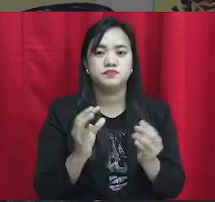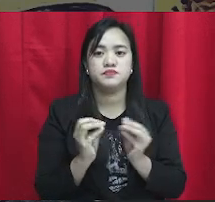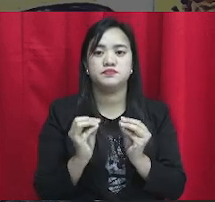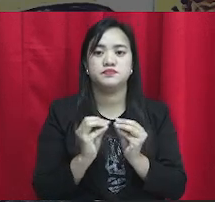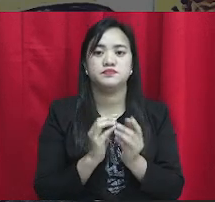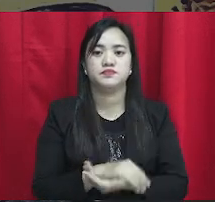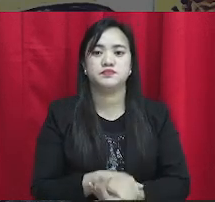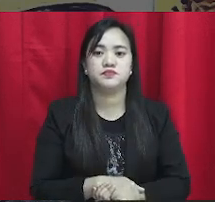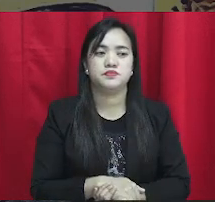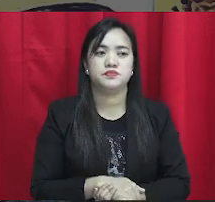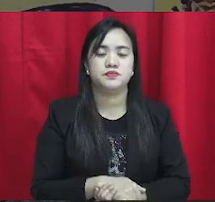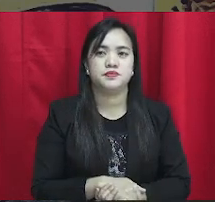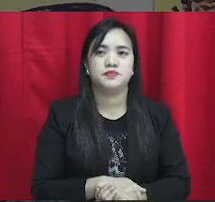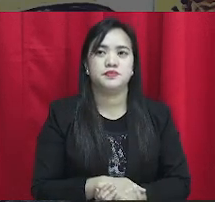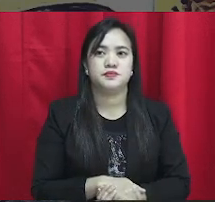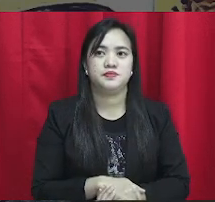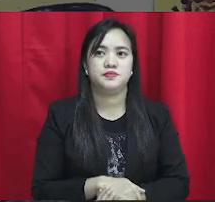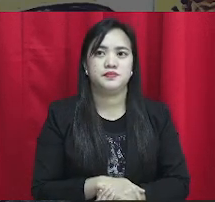sama-sama ng pamilya, nanay, no?